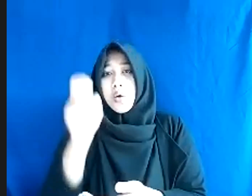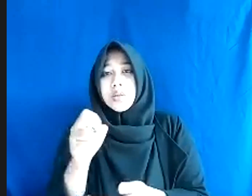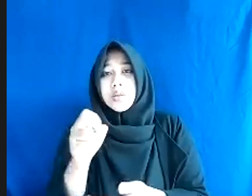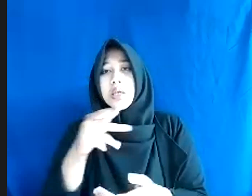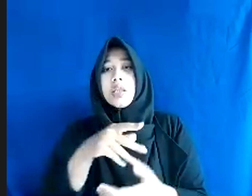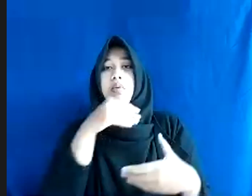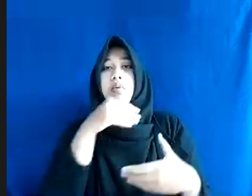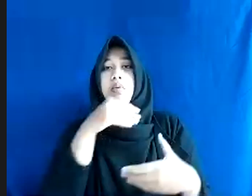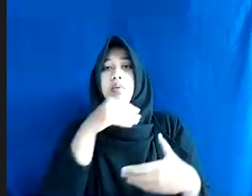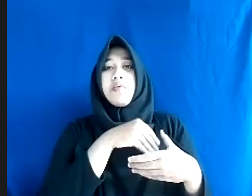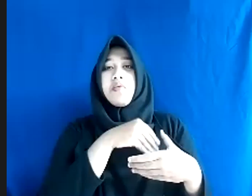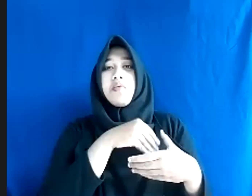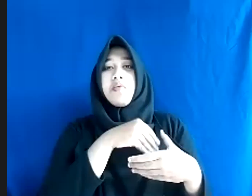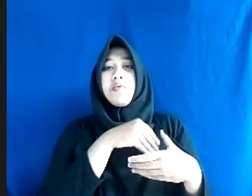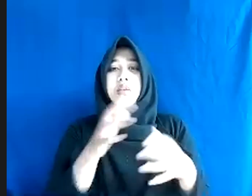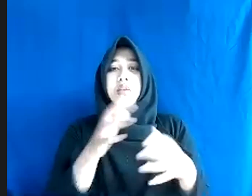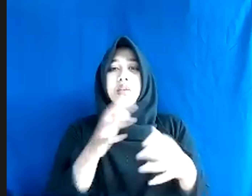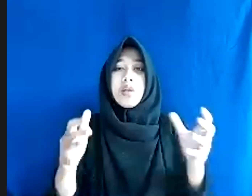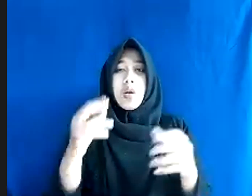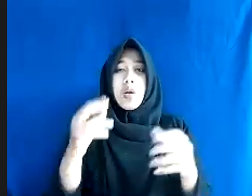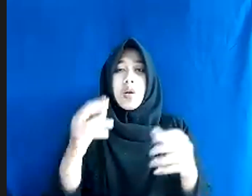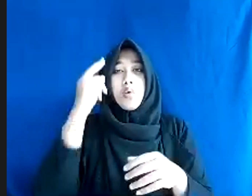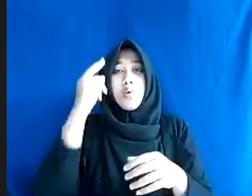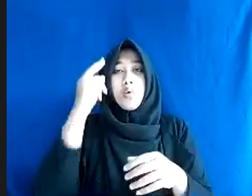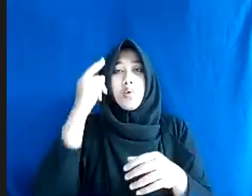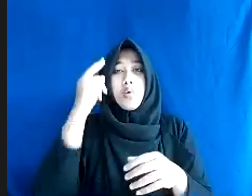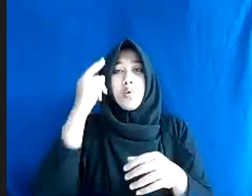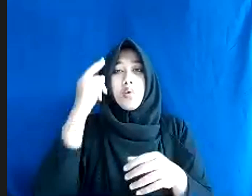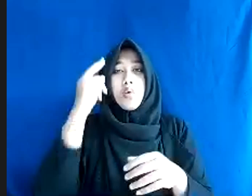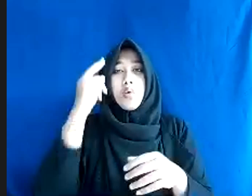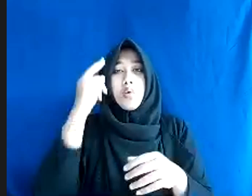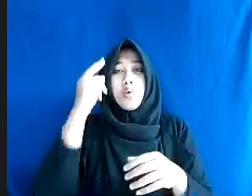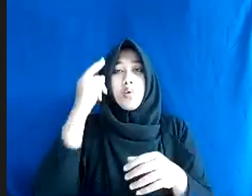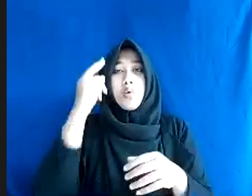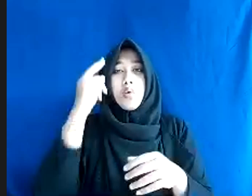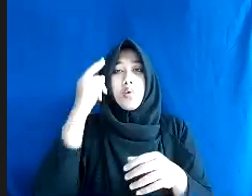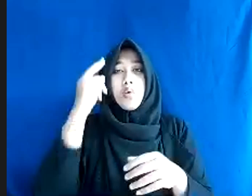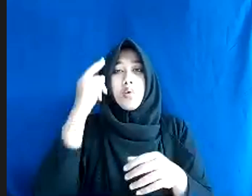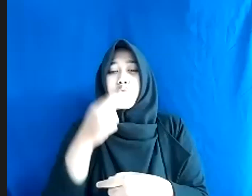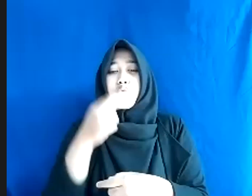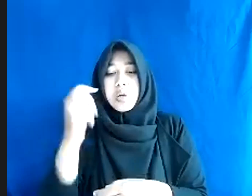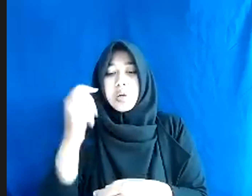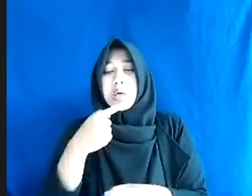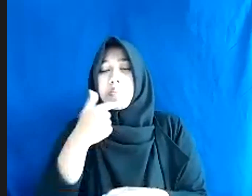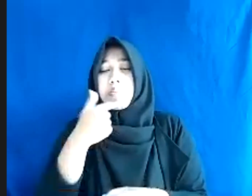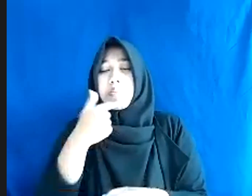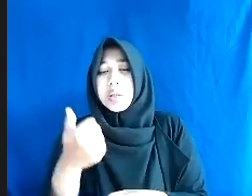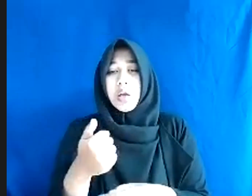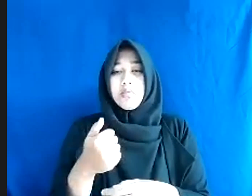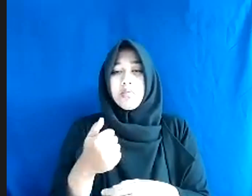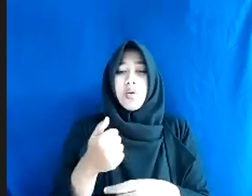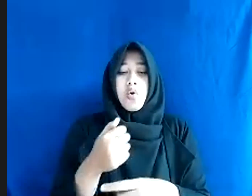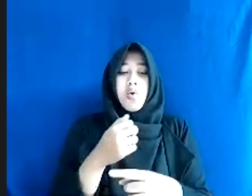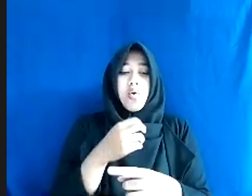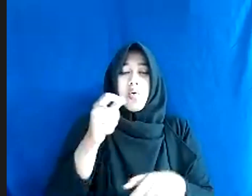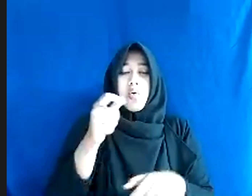untuk kepentingan segelintir atau sekelompok orang. Sebagaimana Undang-Undang Dasar negara kita sudah mengajari kita tentang hal